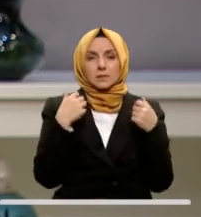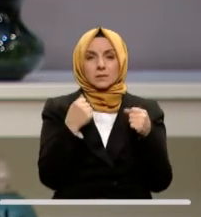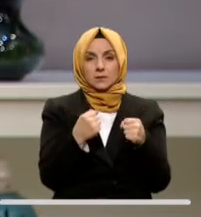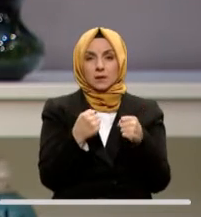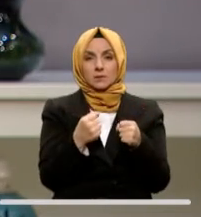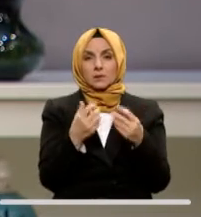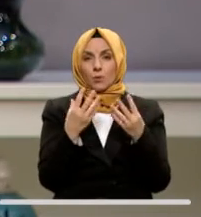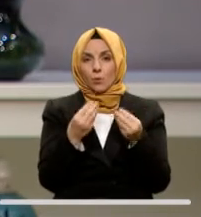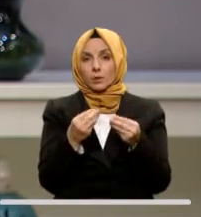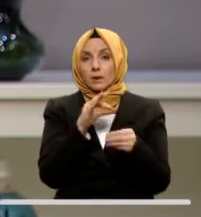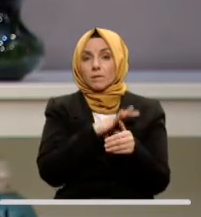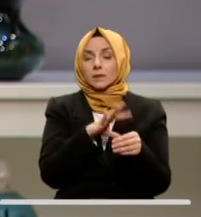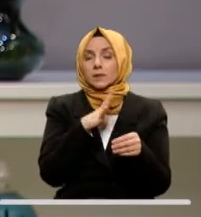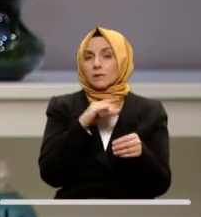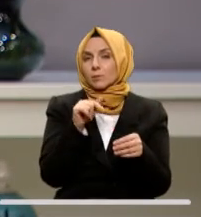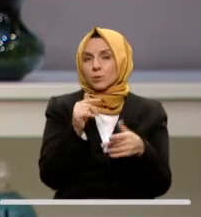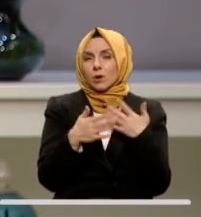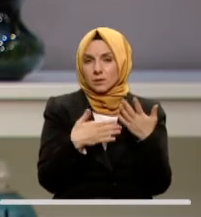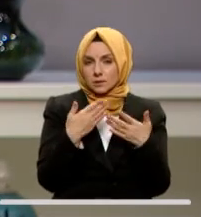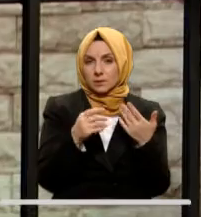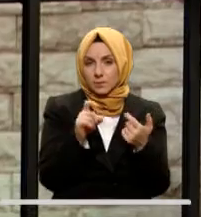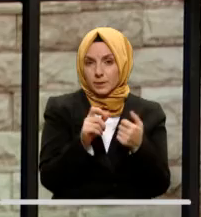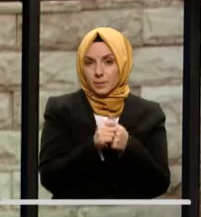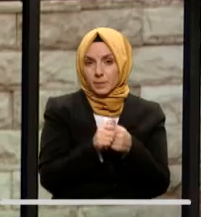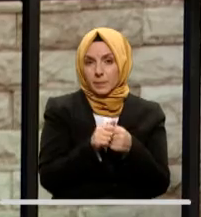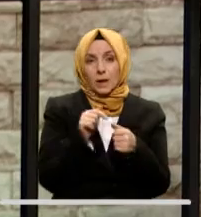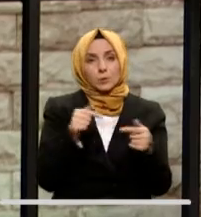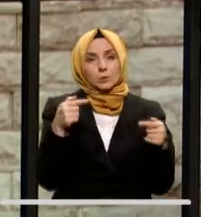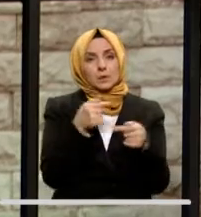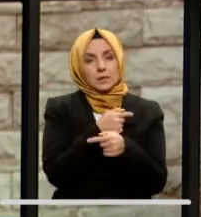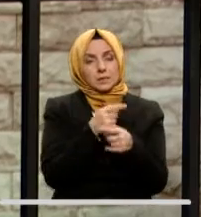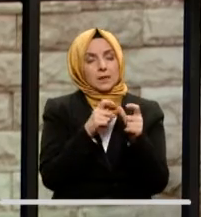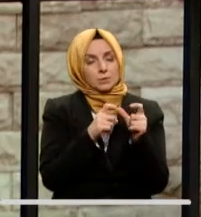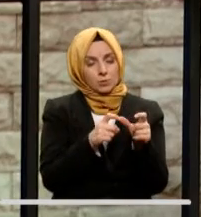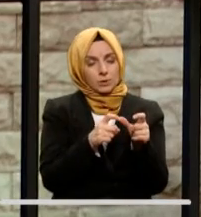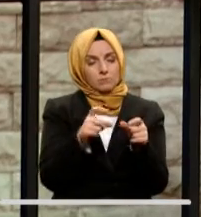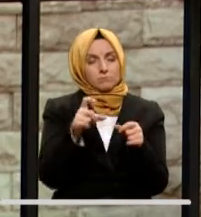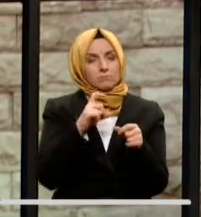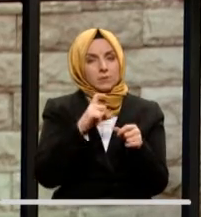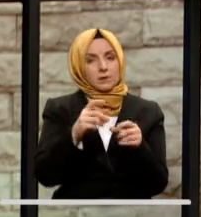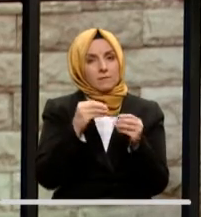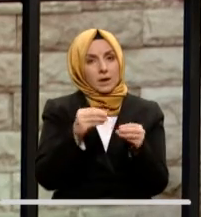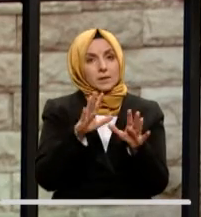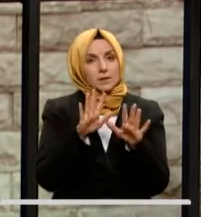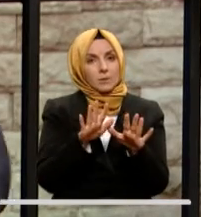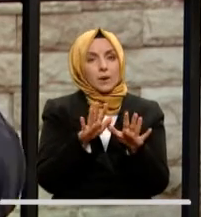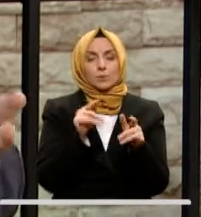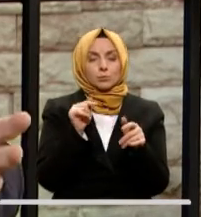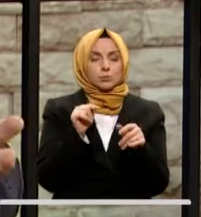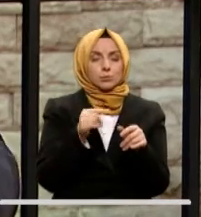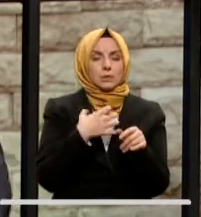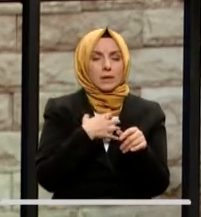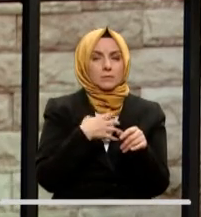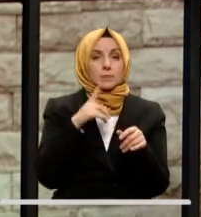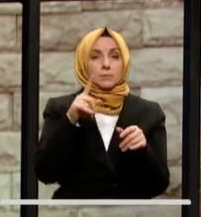açısından faydaları var Bunlardan biraz bahsedelim mi Bunu tersinden sorayım Biraz önce cevapladı gerçek kendimize bir zararı var mı hiçbir